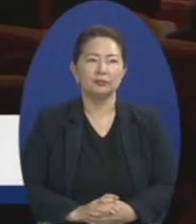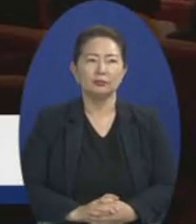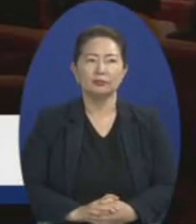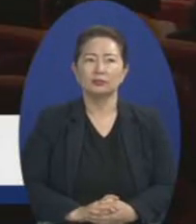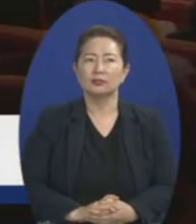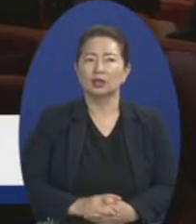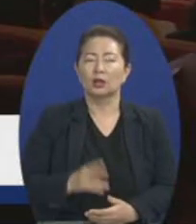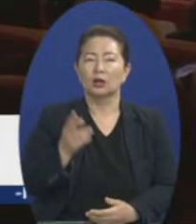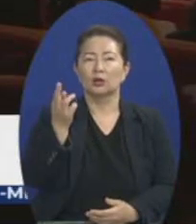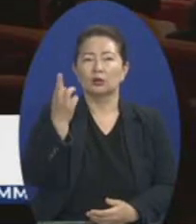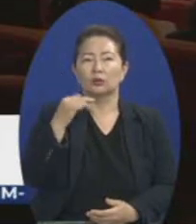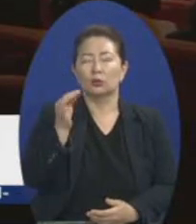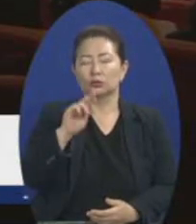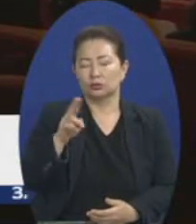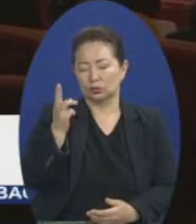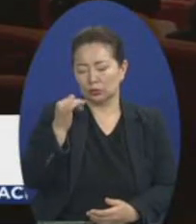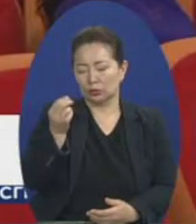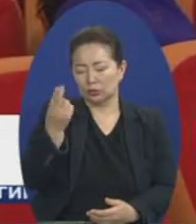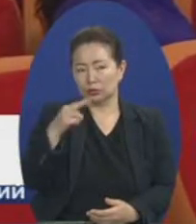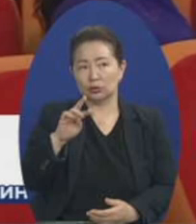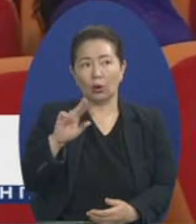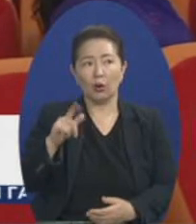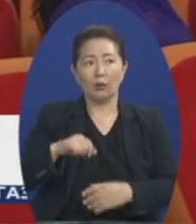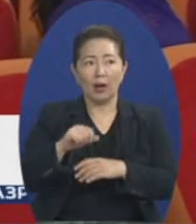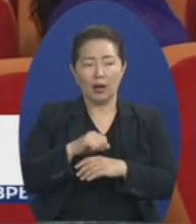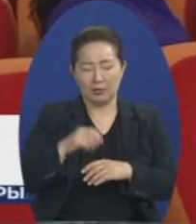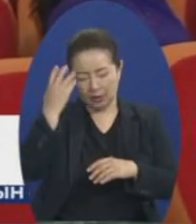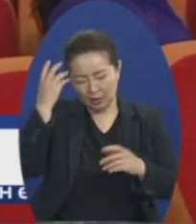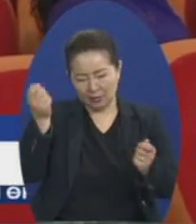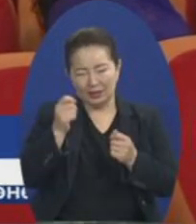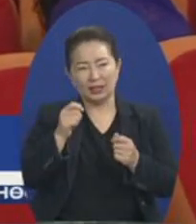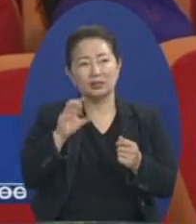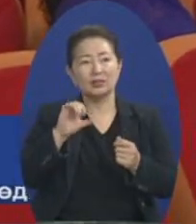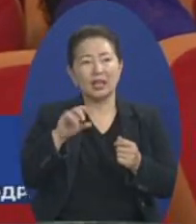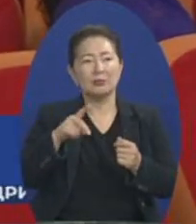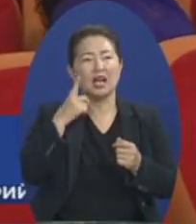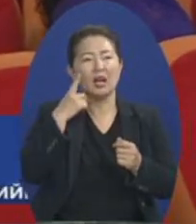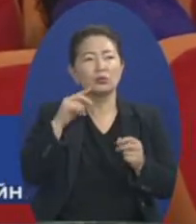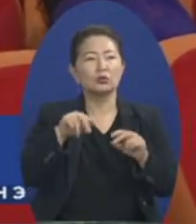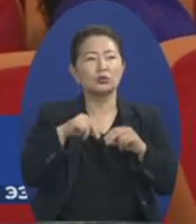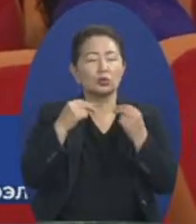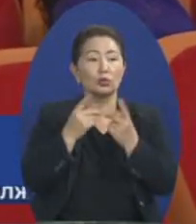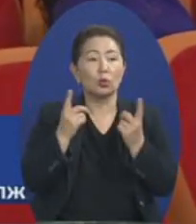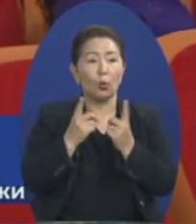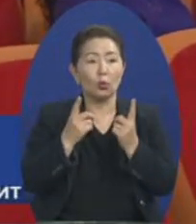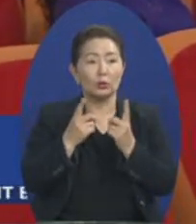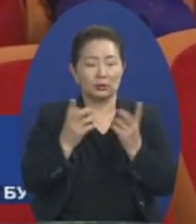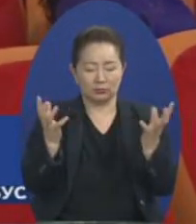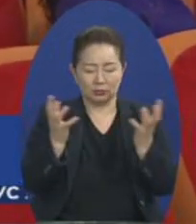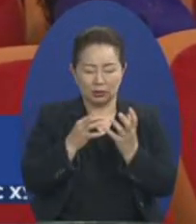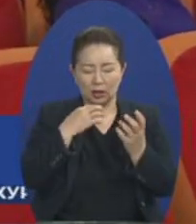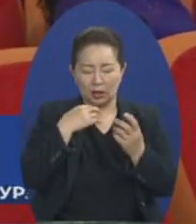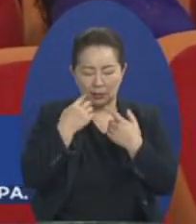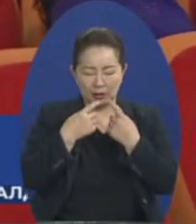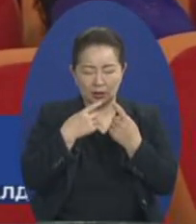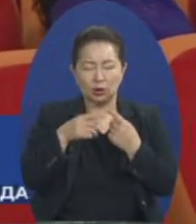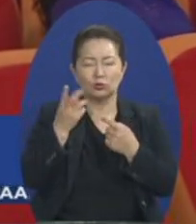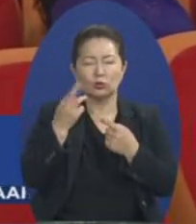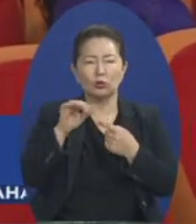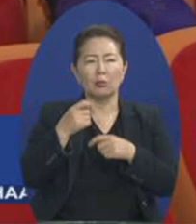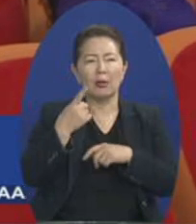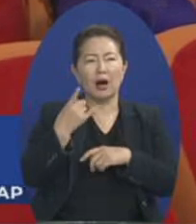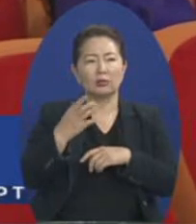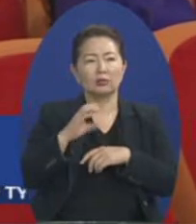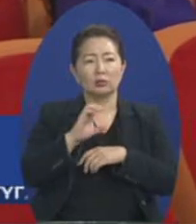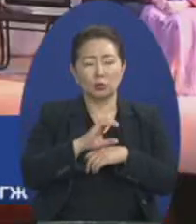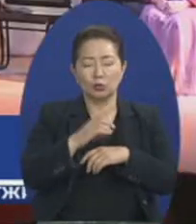Үзэгчдэд бид Дундгов аймагт зохион байгуулагдаж байгаа мал аж ахуйн салбар дахь эмэгтэйчүүдийн чуулга уулзалт дээрээс мэдээлэл хүргэж байна. Энд Дундгов аймгийн 15 сумын